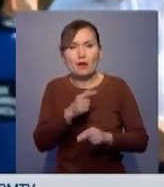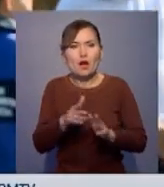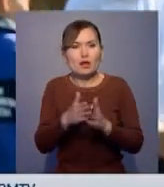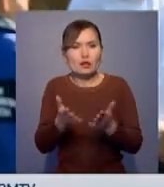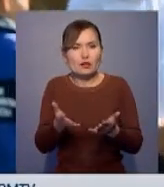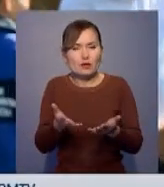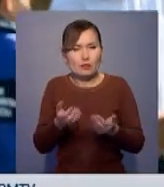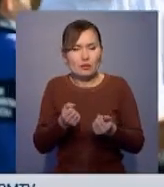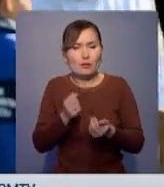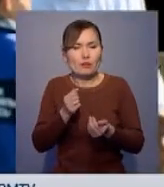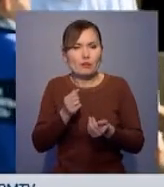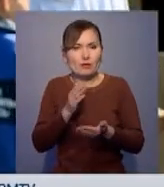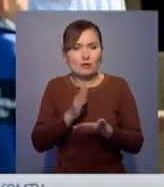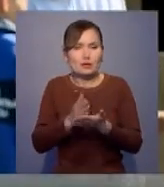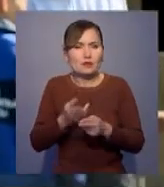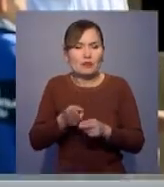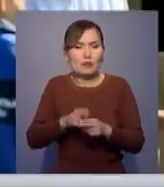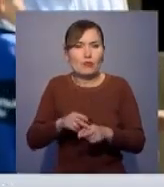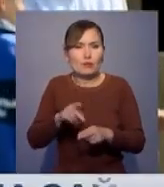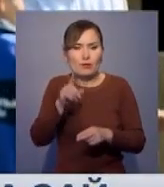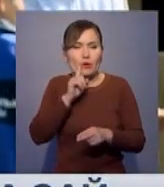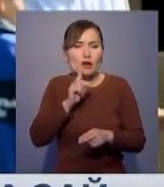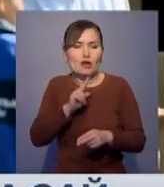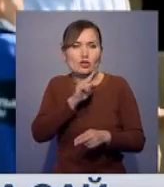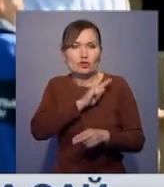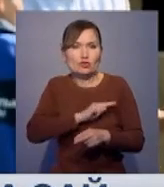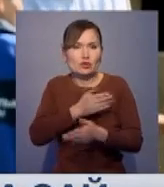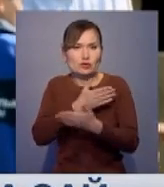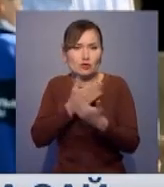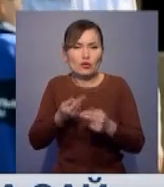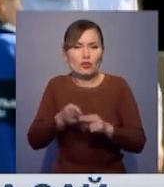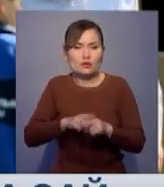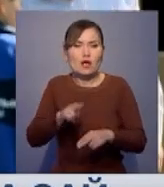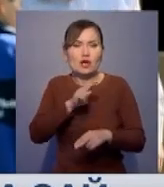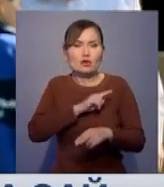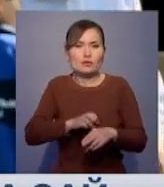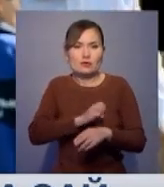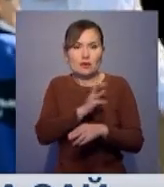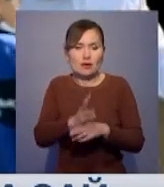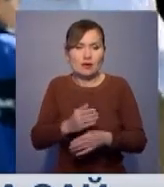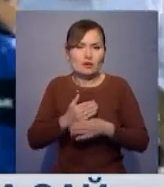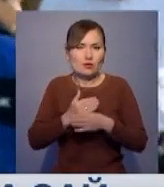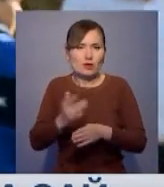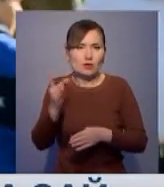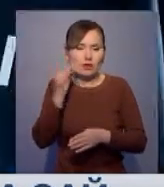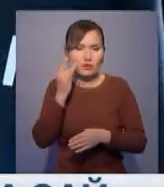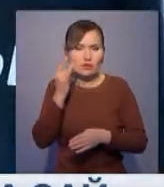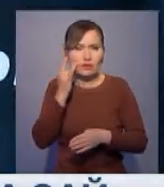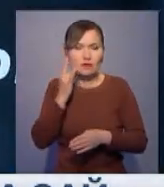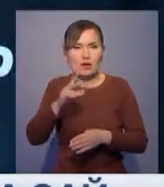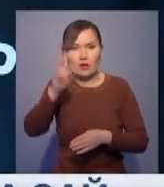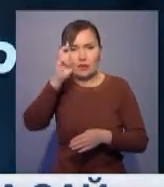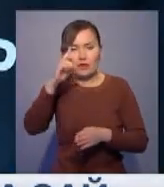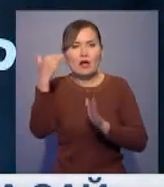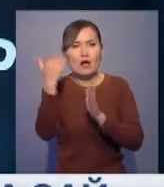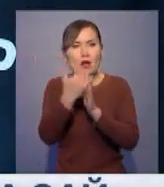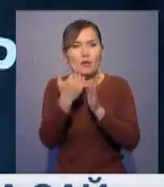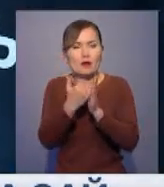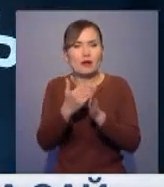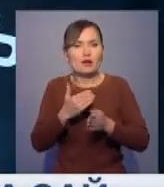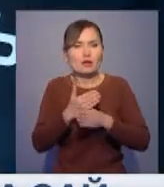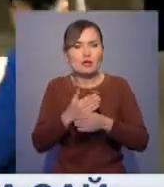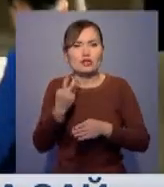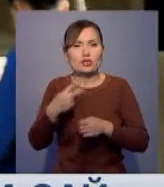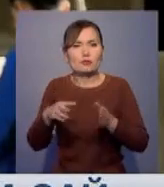Осы тәжірибе арқылы жұмыс тәжірибе жинақтап, содан кейін тұрақты жұмысқа орналасуға көп септігін тигізуде. Бұл бағдарлама 29